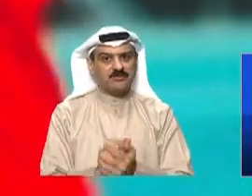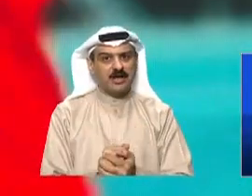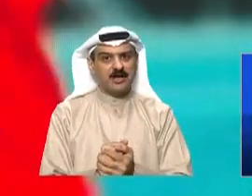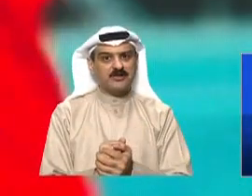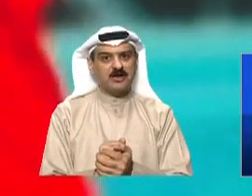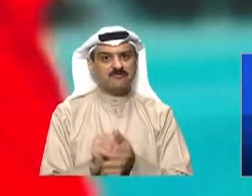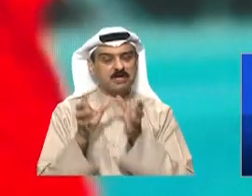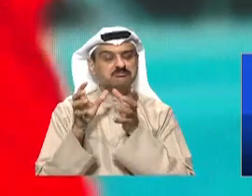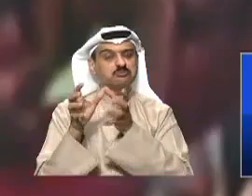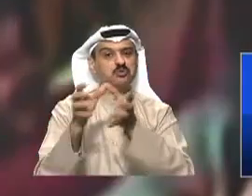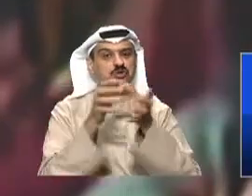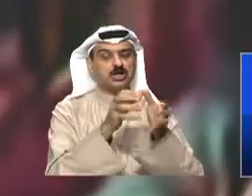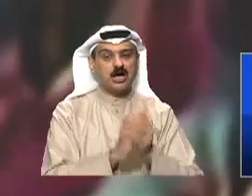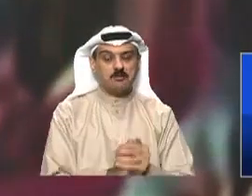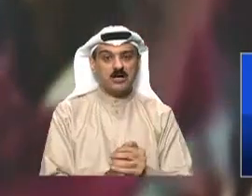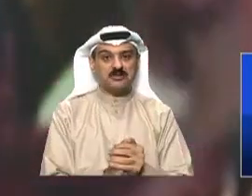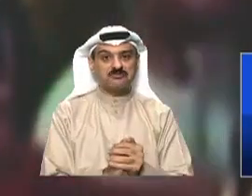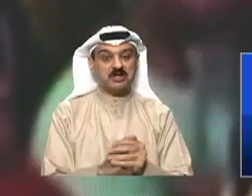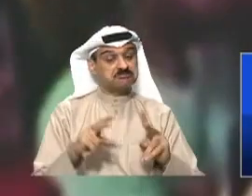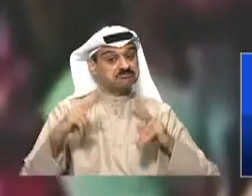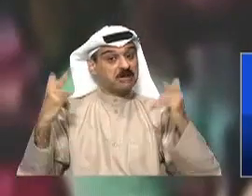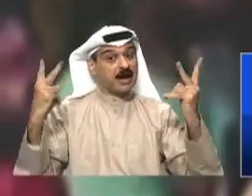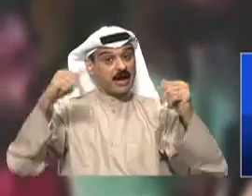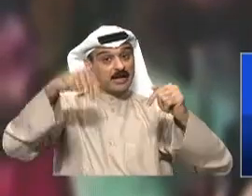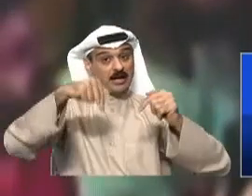المنتخبات أيضا في نتائج غير متوقعة،